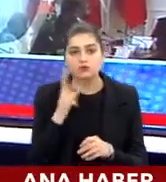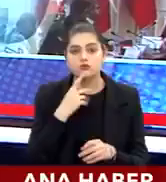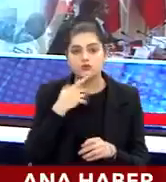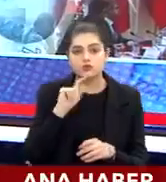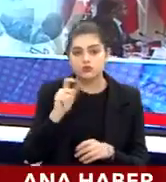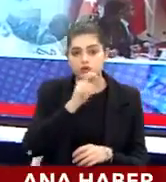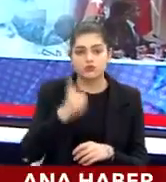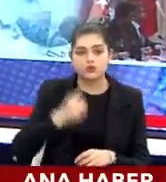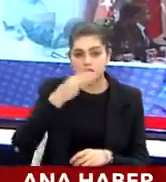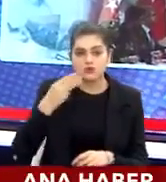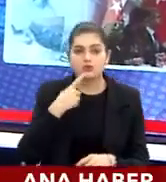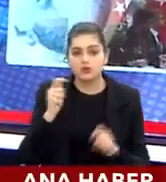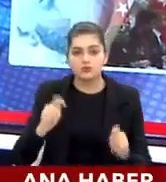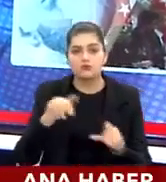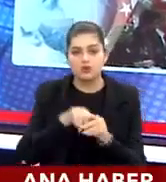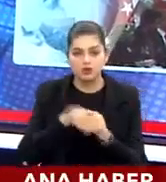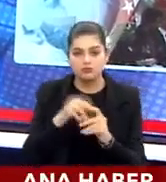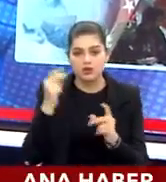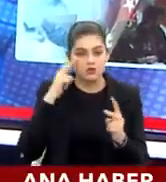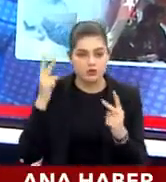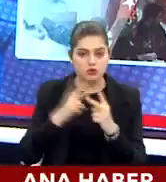de Cumhurbaşkanı Erdoğan söyleyecek meclisteki bütçe görüşmelerine